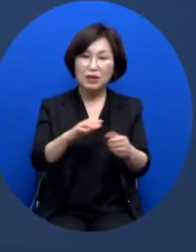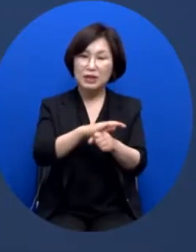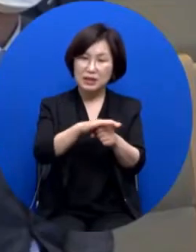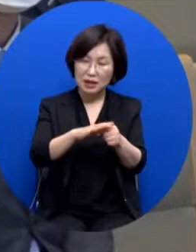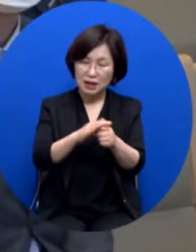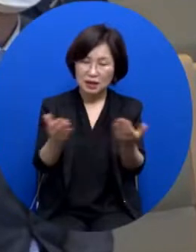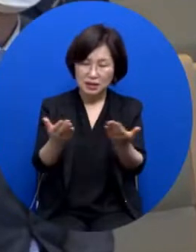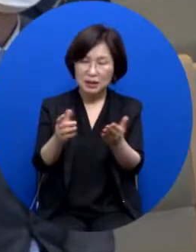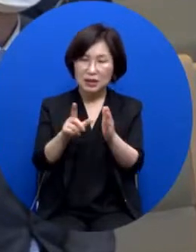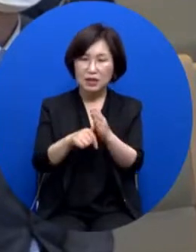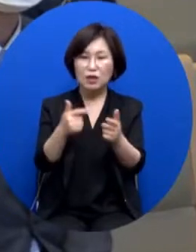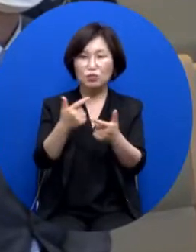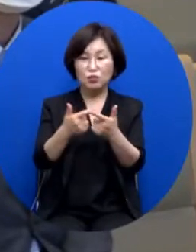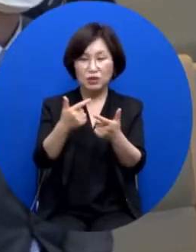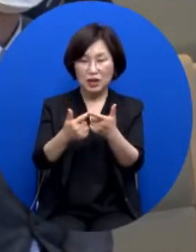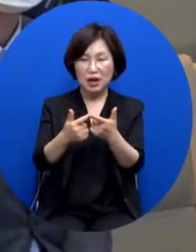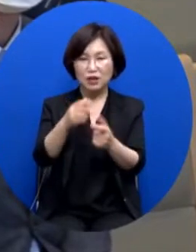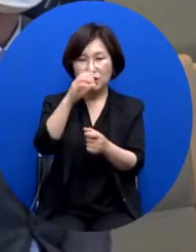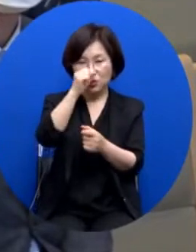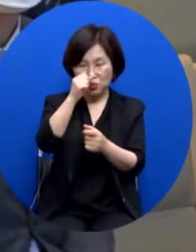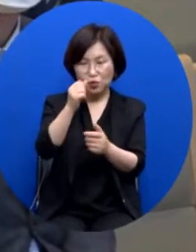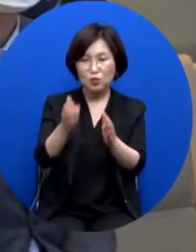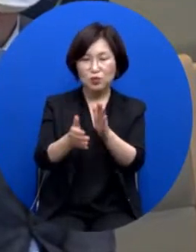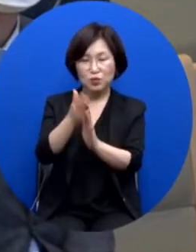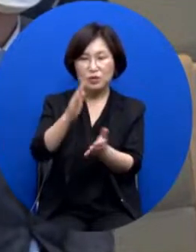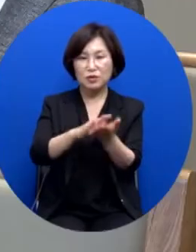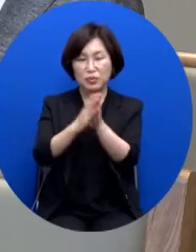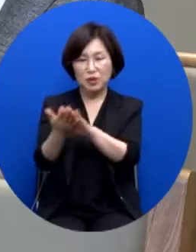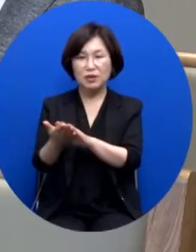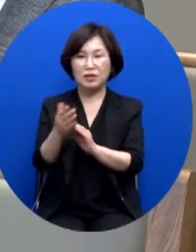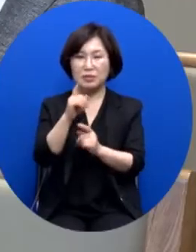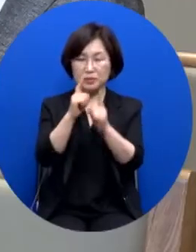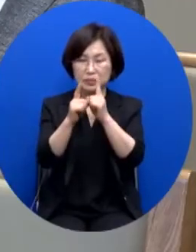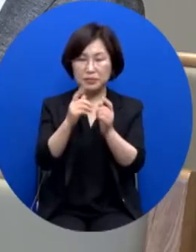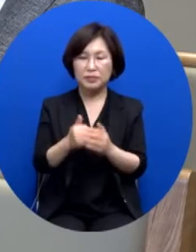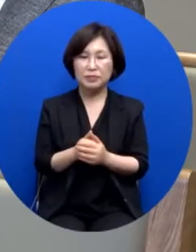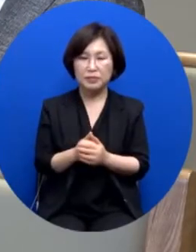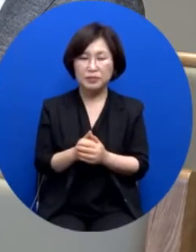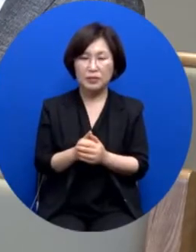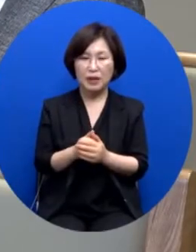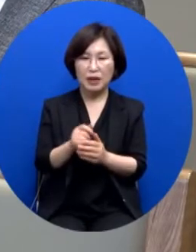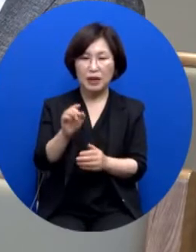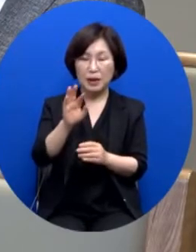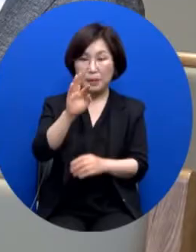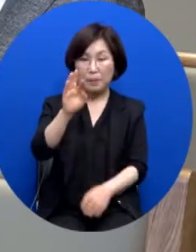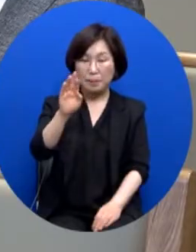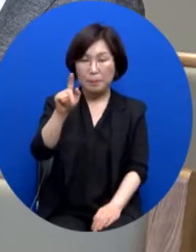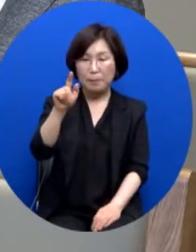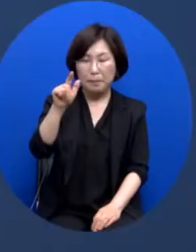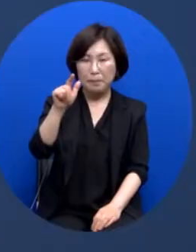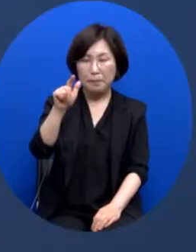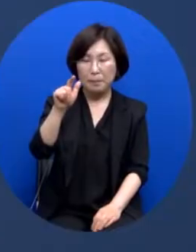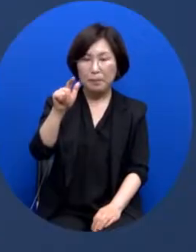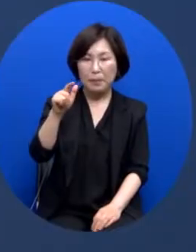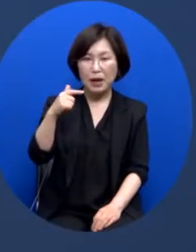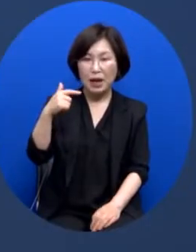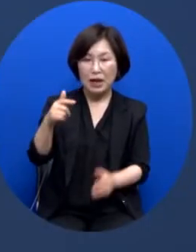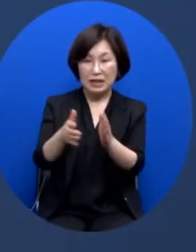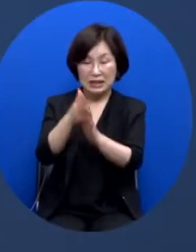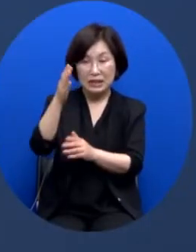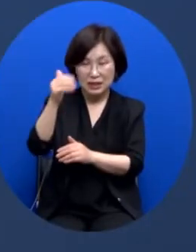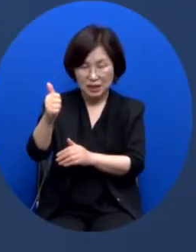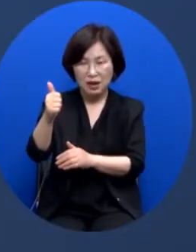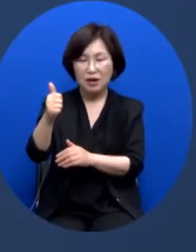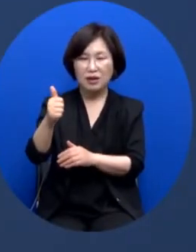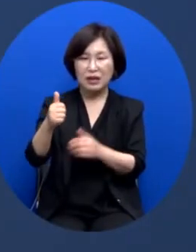일할 때 부상이 살기 좋은 도시가 될 것이라고 말했습니다 이어 박형준 부산시장 하연수 부산시 교육감 등이 취임